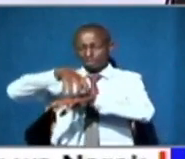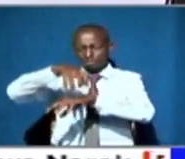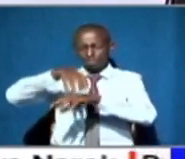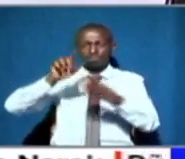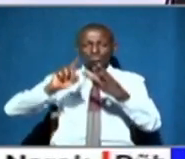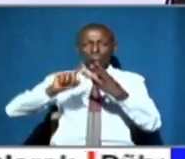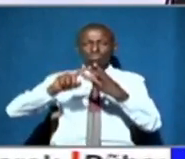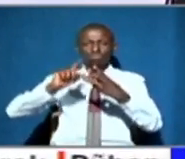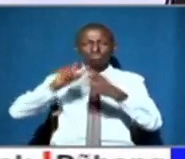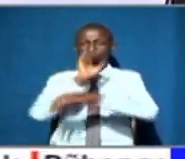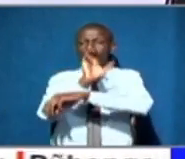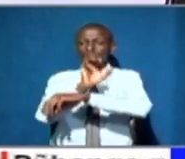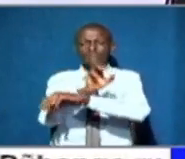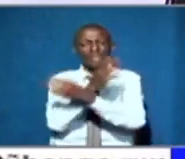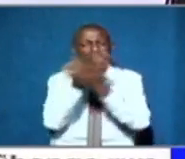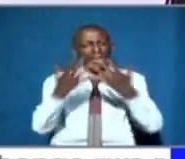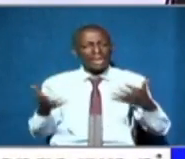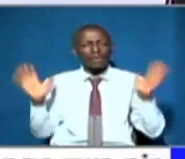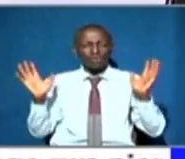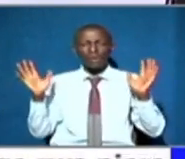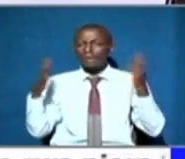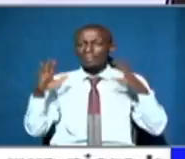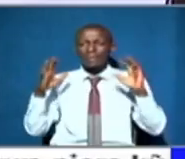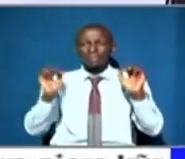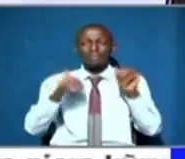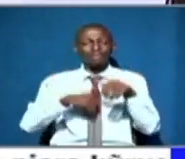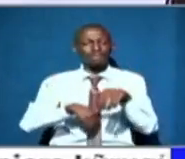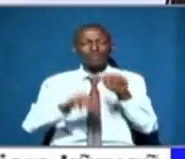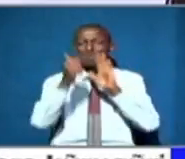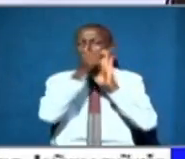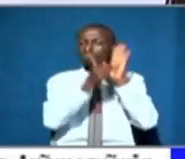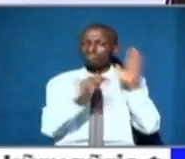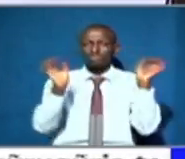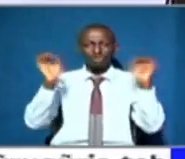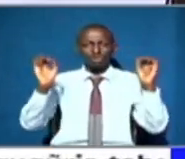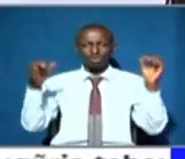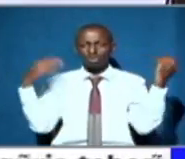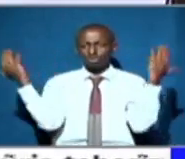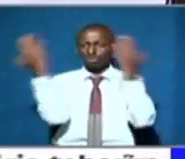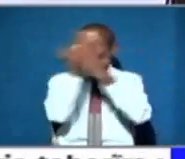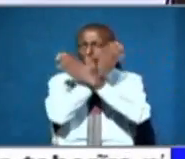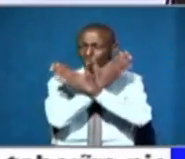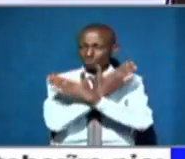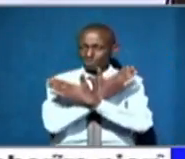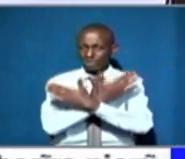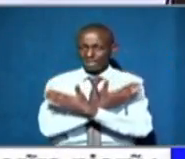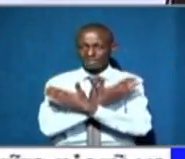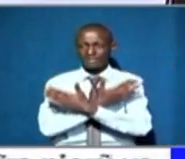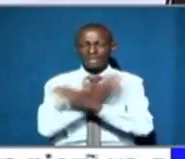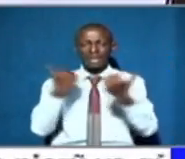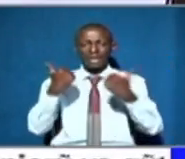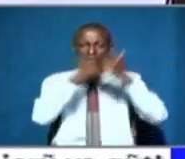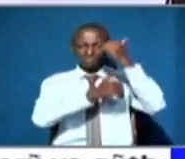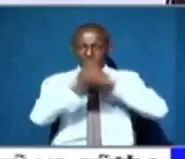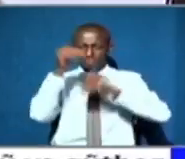ni kuria kungiguothe turathie watuika adu matirahota gukorwo magikogwo nikyo ho ino muthe twina ataramu